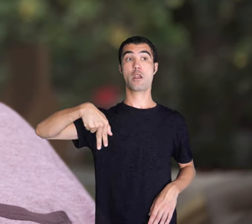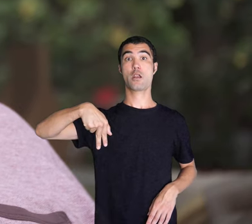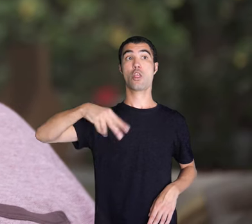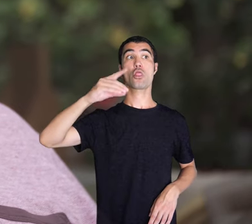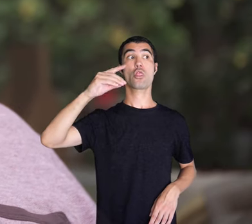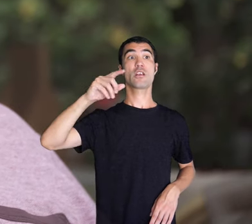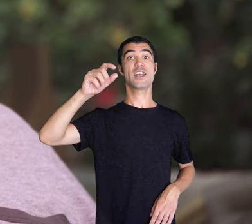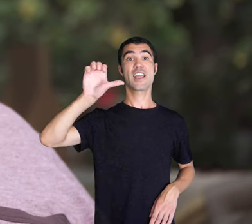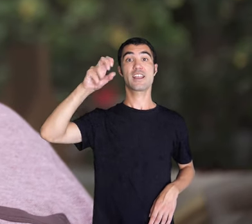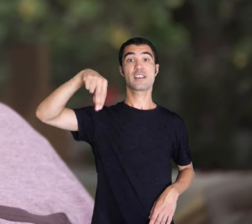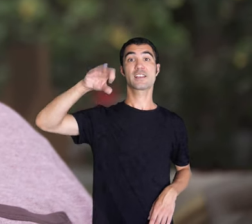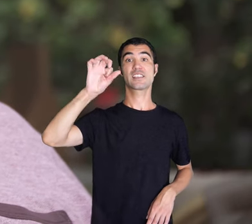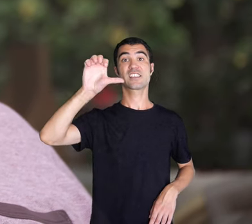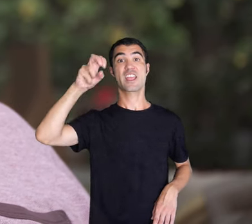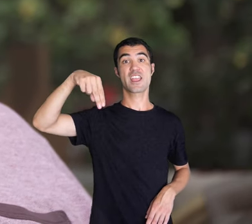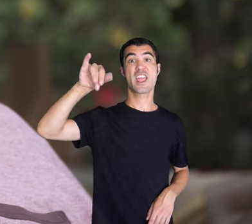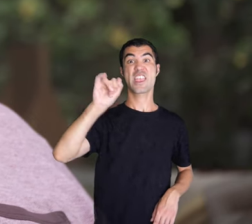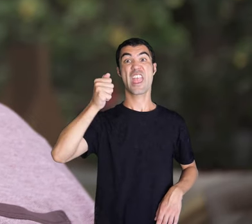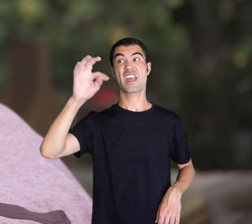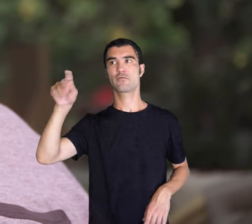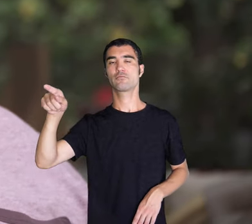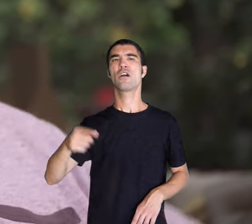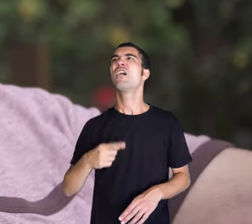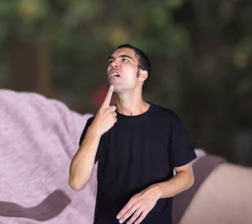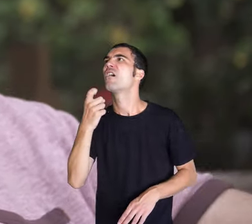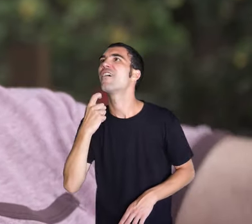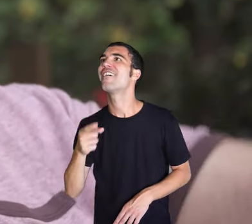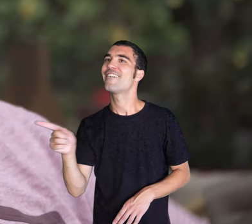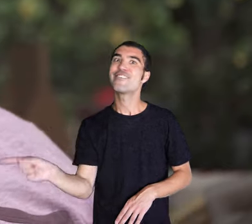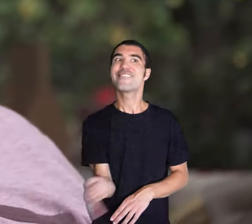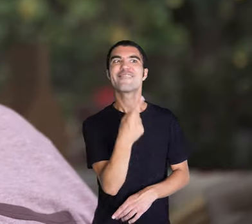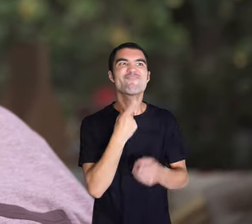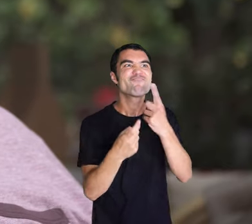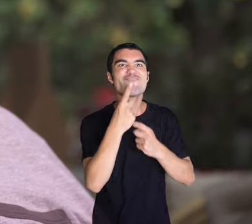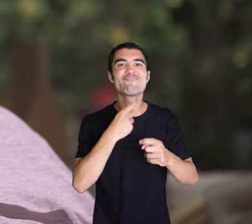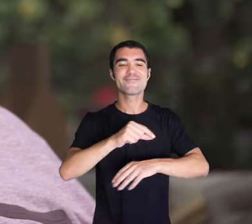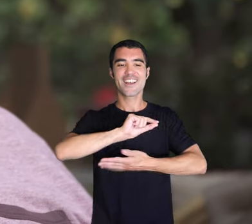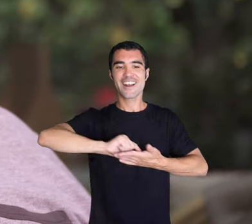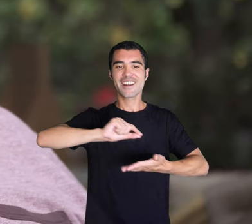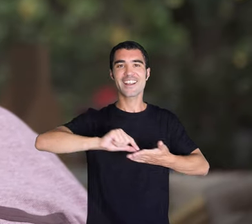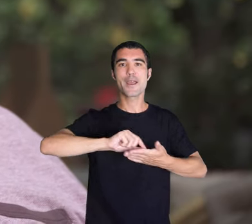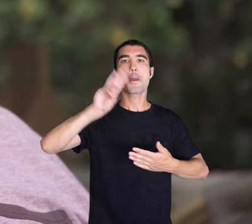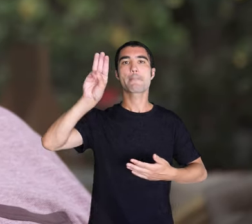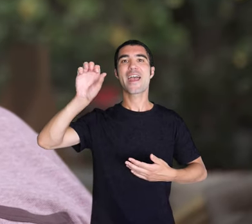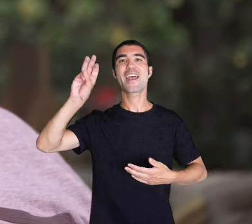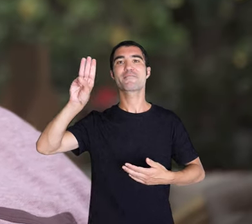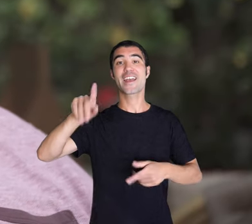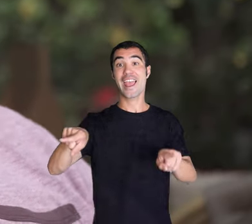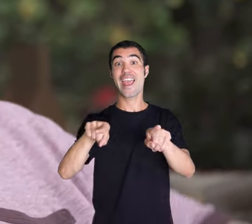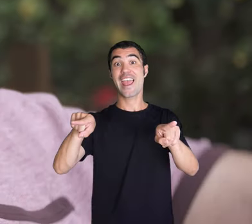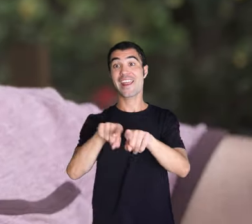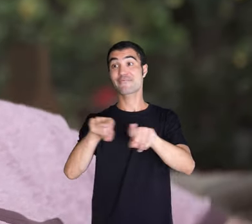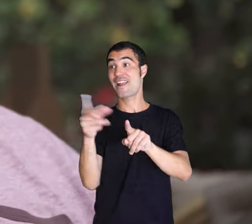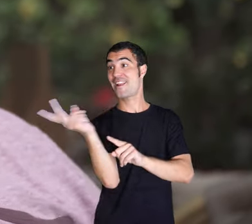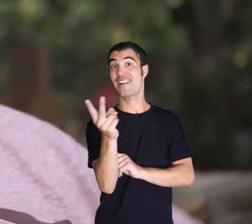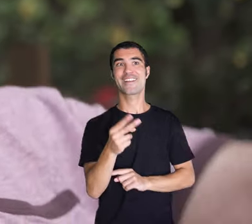don Joan Ensenyat, y don Joan anava a la recepció i demanava en Pep Ensenyat, que era seu germà, en Pep,